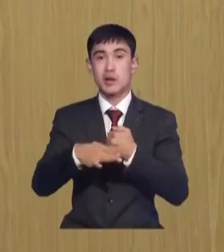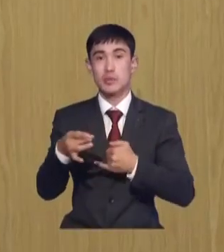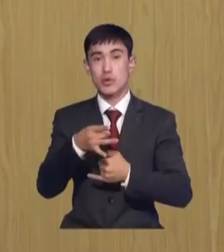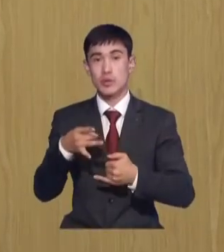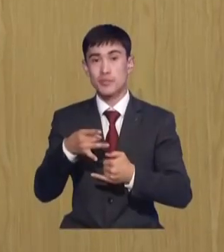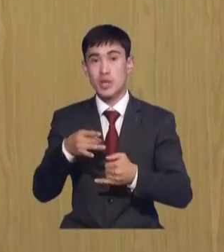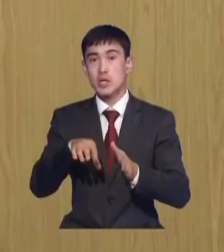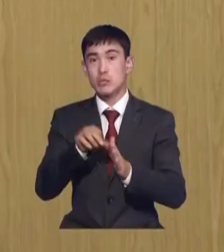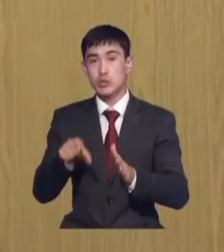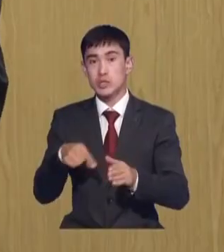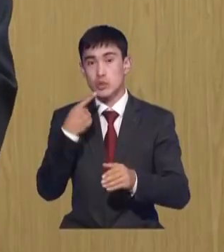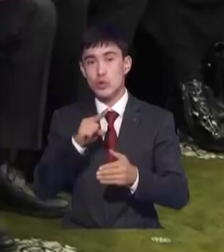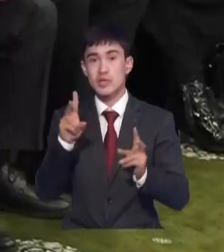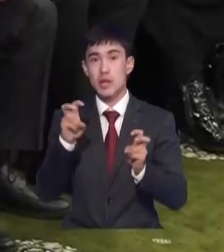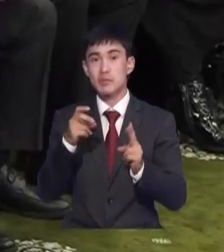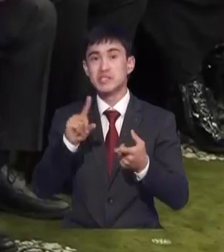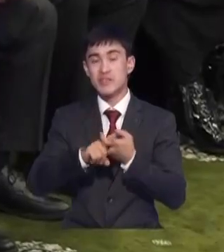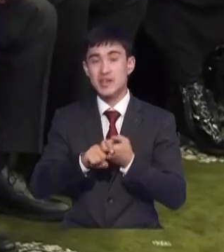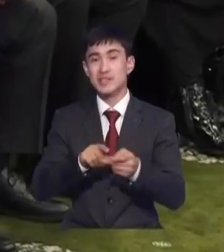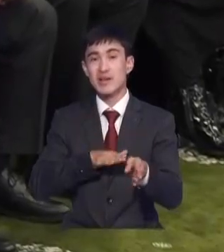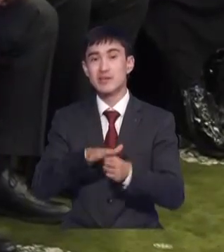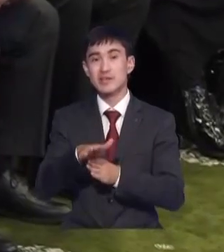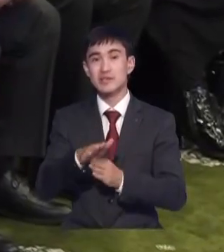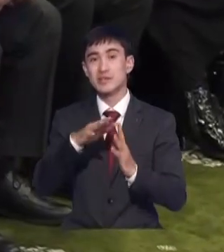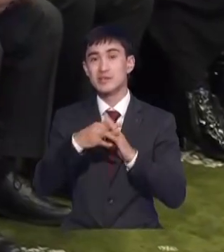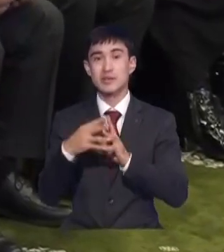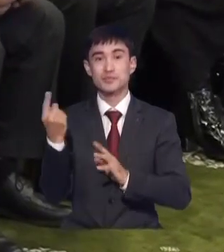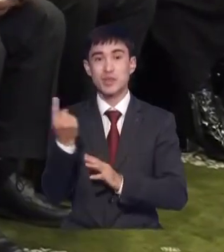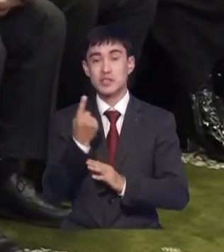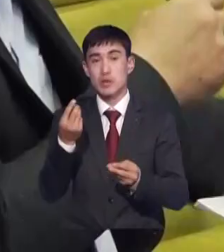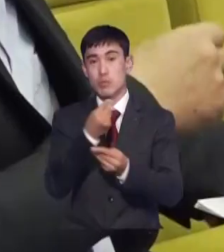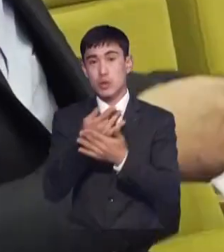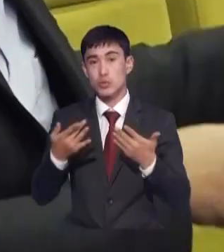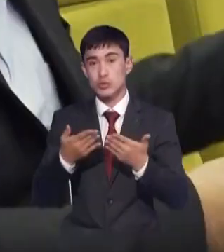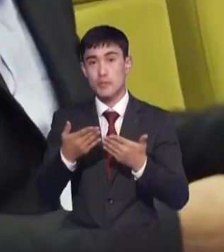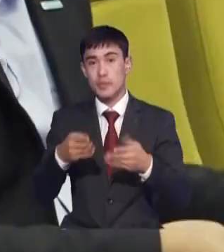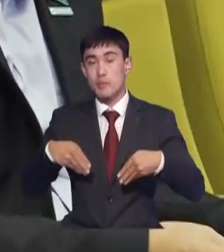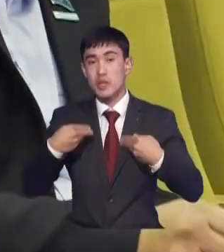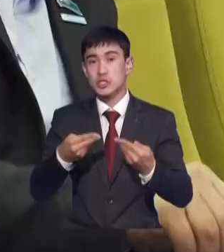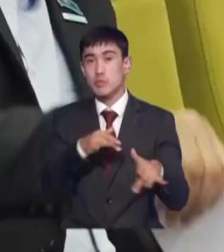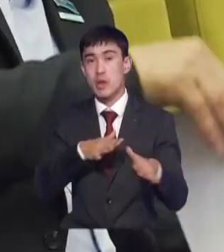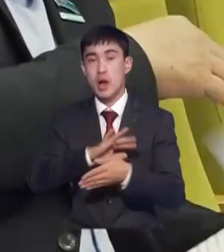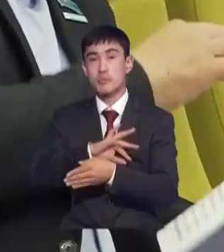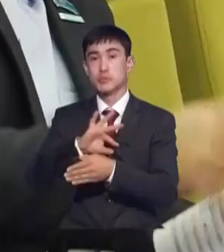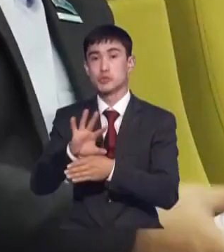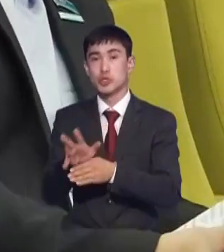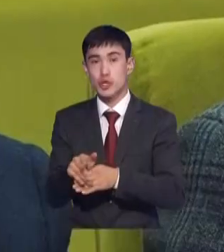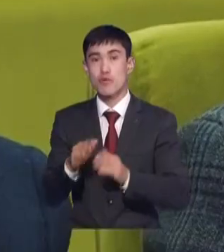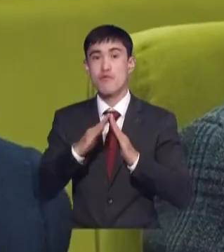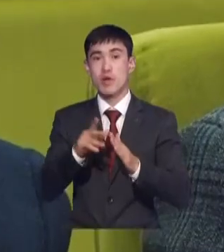аграриям региона. Депутаты затронули темы, связанные с реализацией сельскохозяйственной продукции, предложили меры по